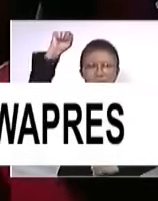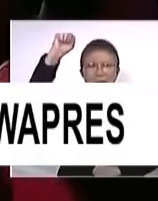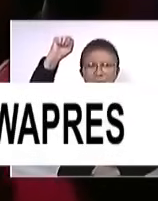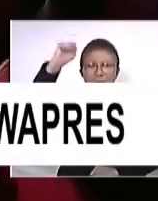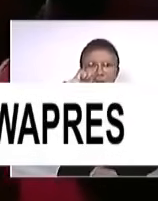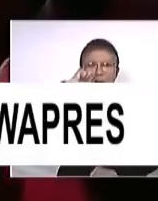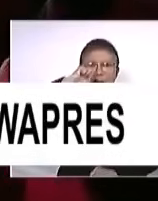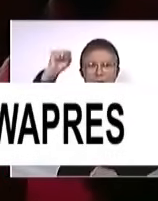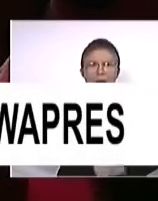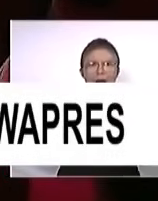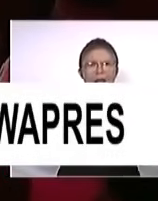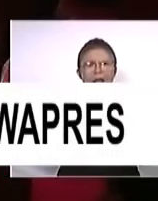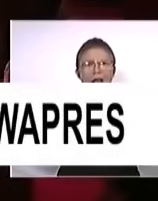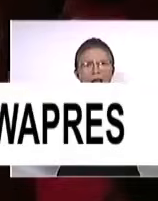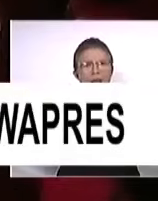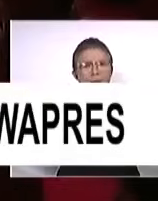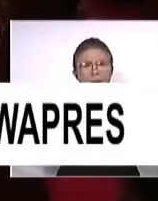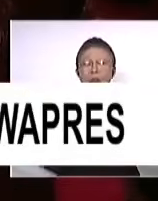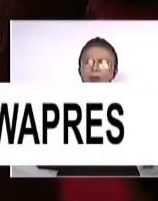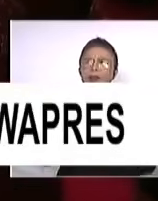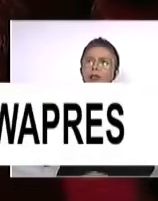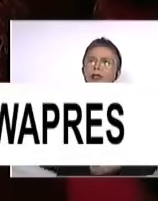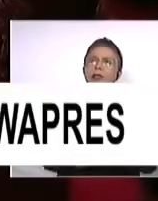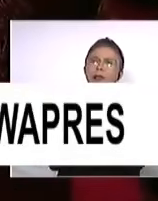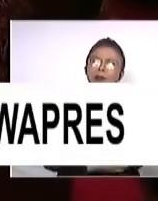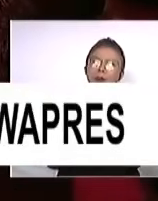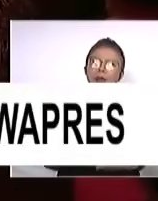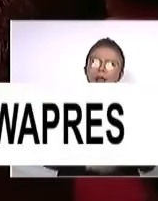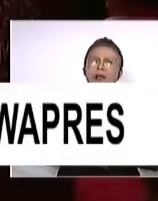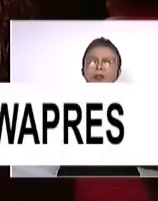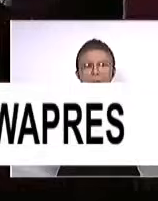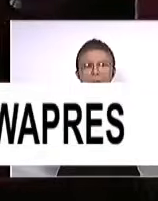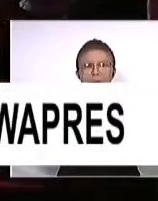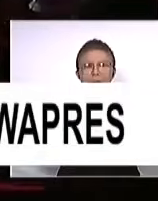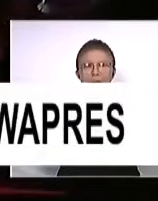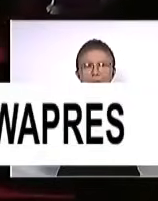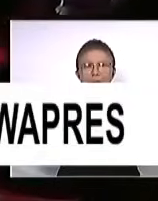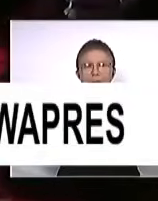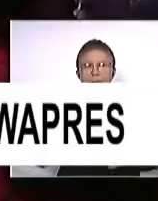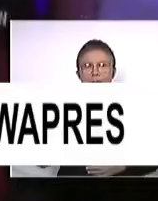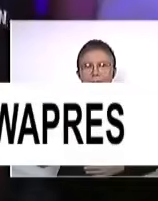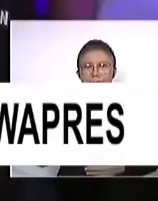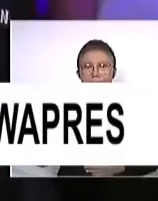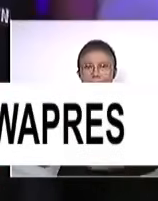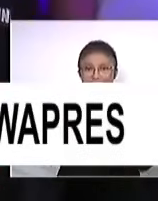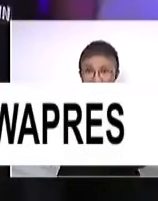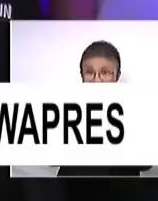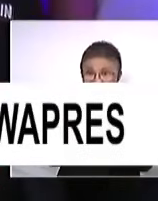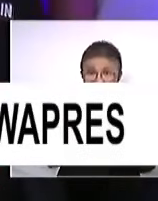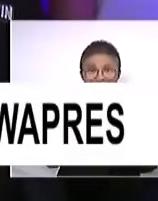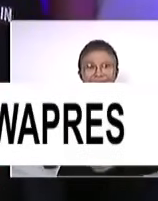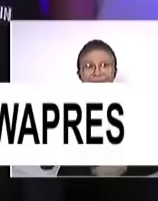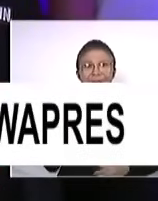diperdebatkan jadi belum menyisir kepada tingkat perdebatan yang cukup mendalam atau diskursus intelektual ee